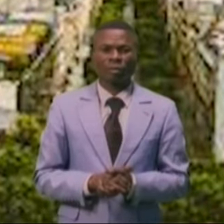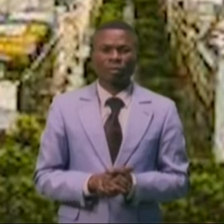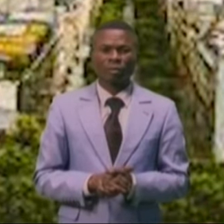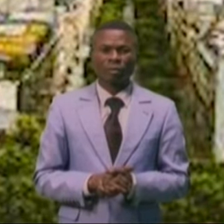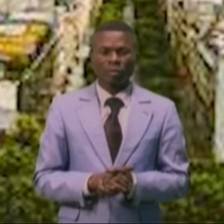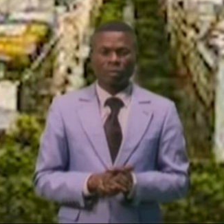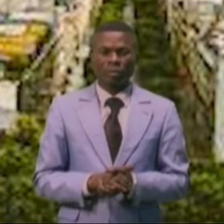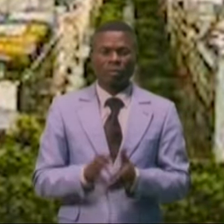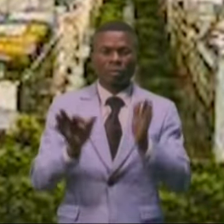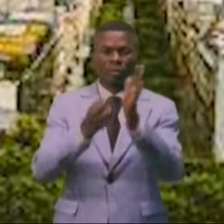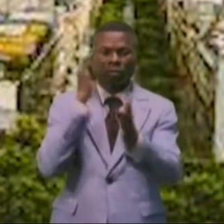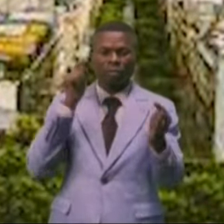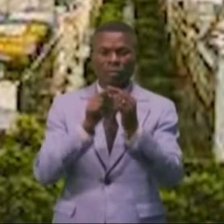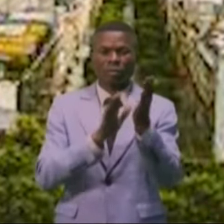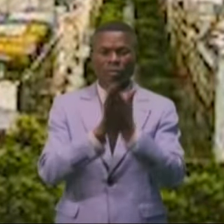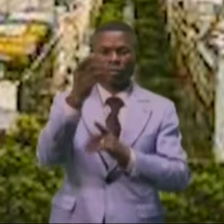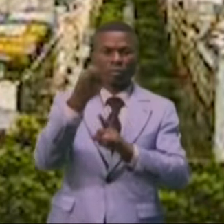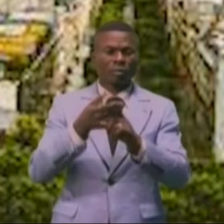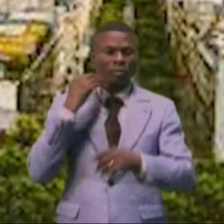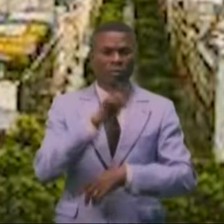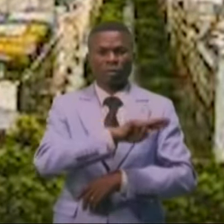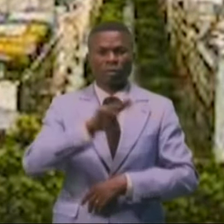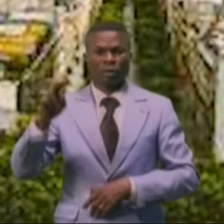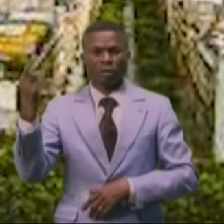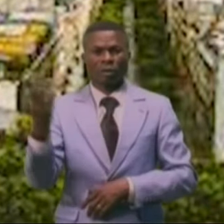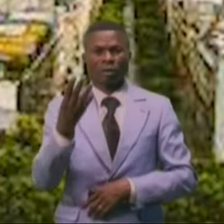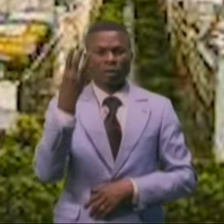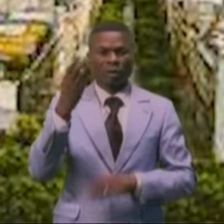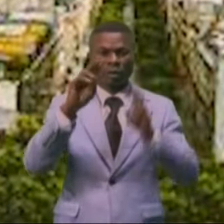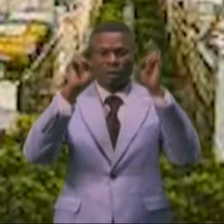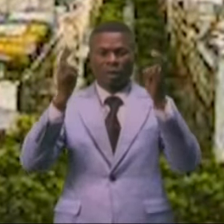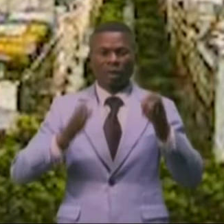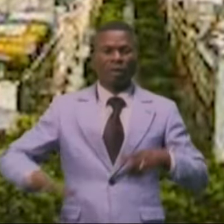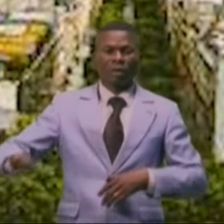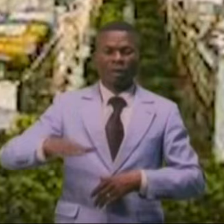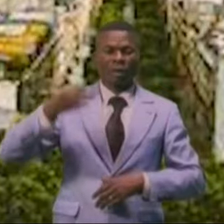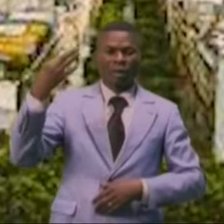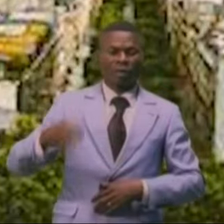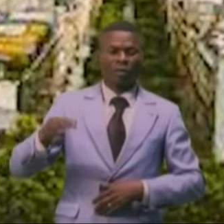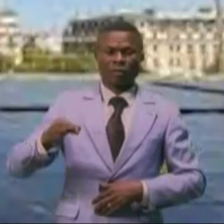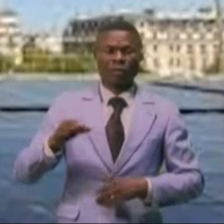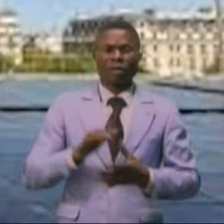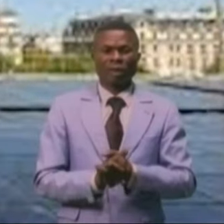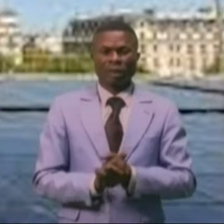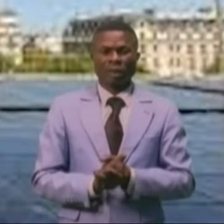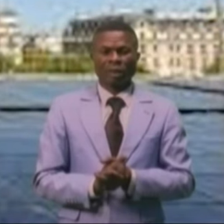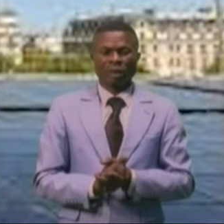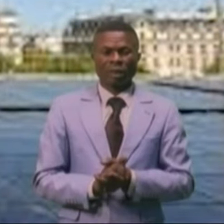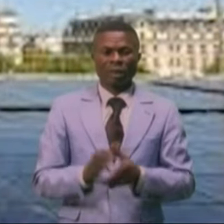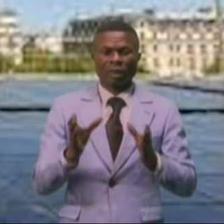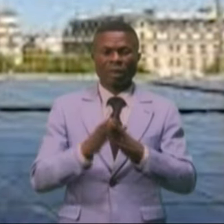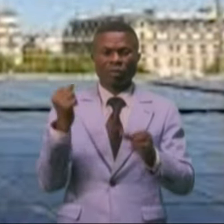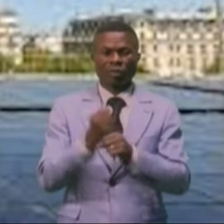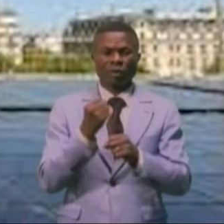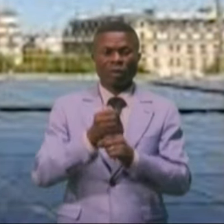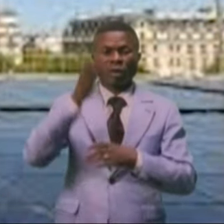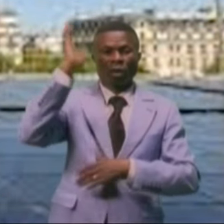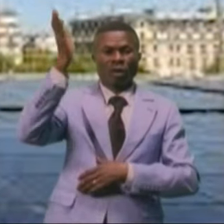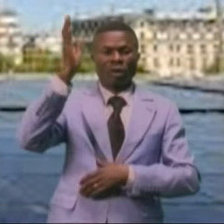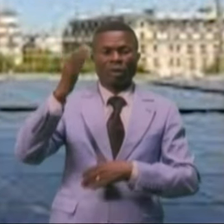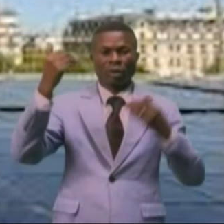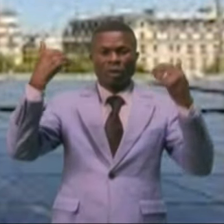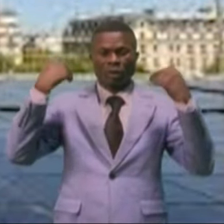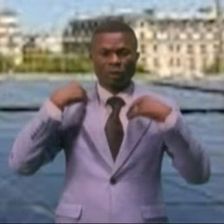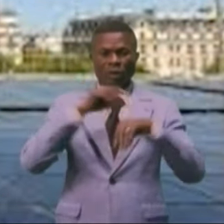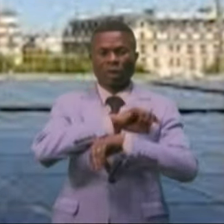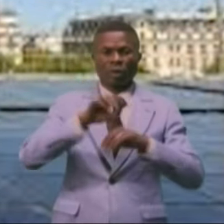Du 13 au 15 juin 2024, la ville de Paris, capitale de la République française, abrite les travaux de la conférence des chefs